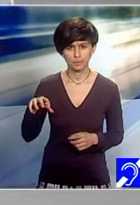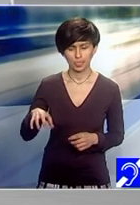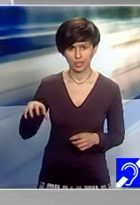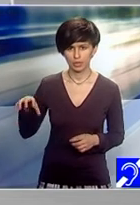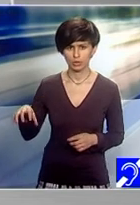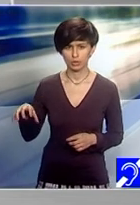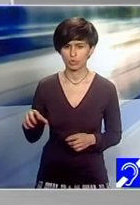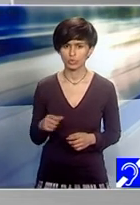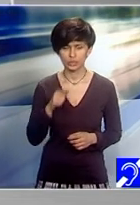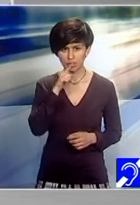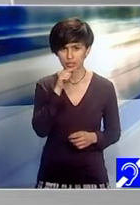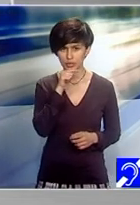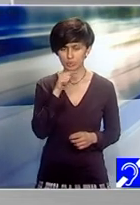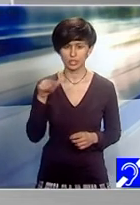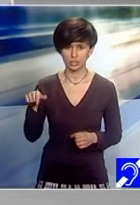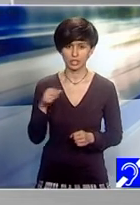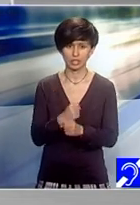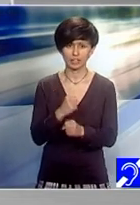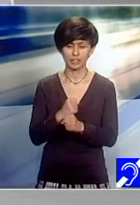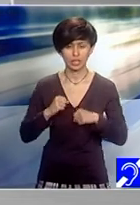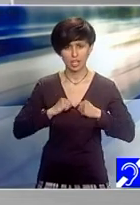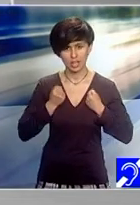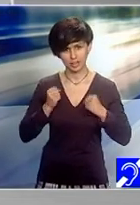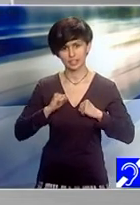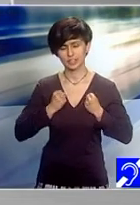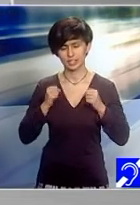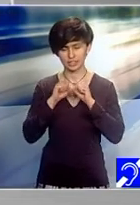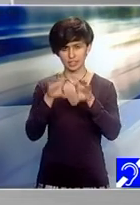unde ei fac măcar această activitate, dacă vreți,